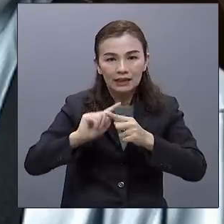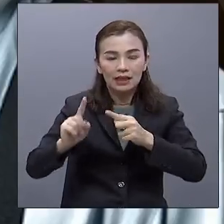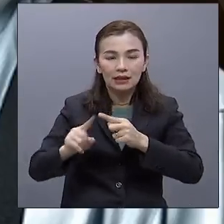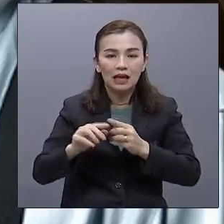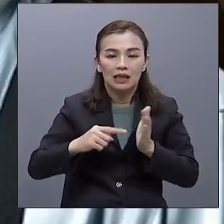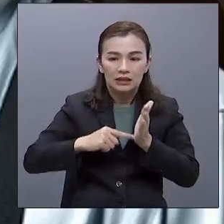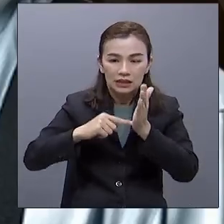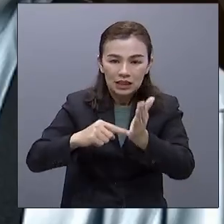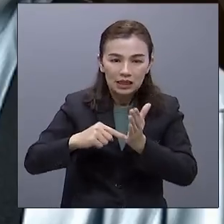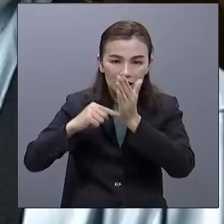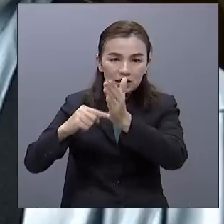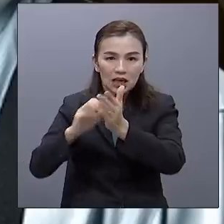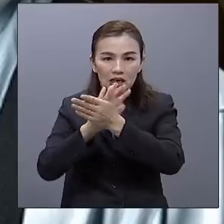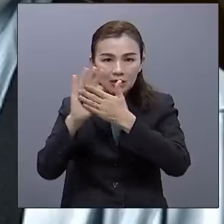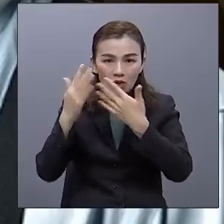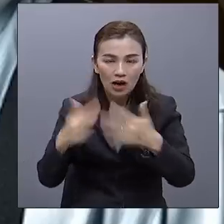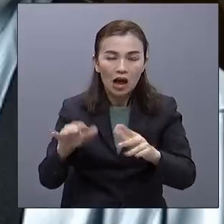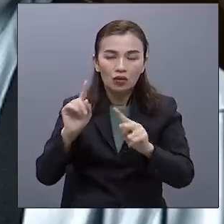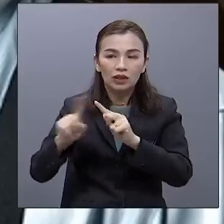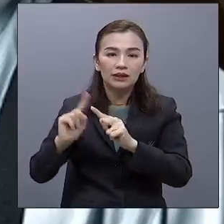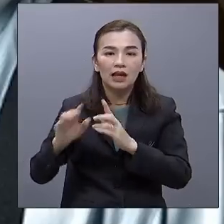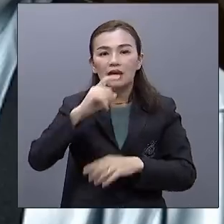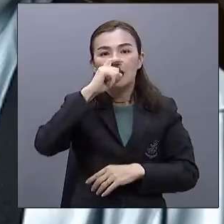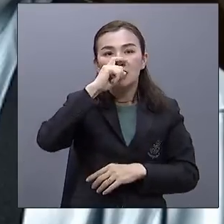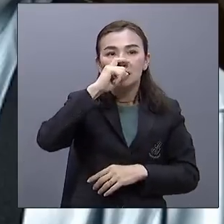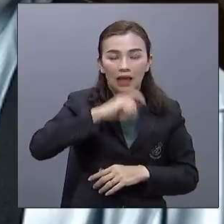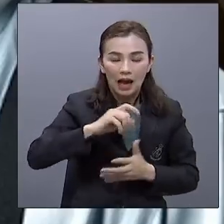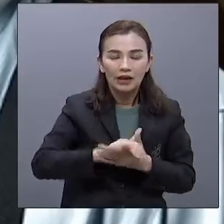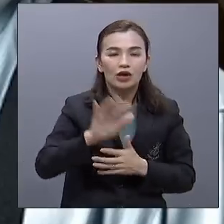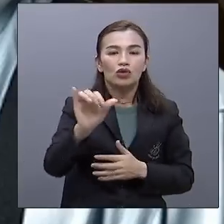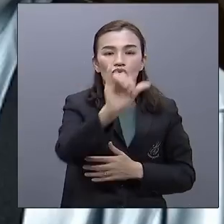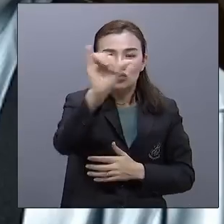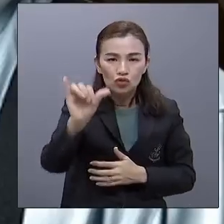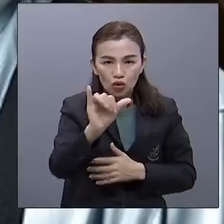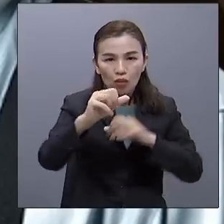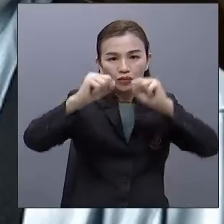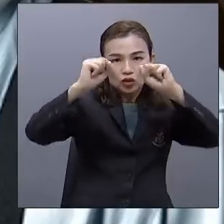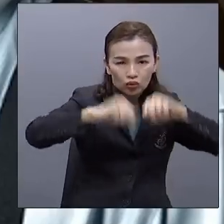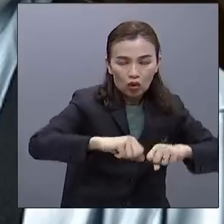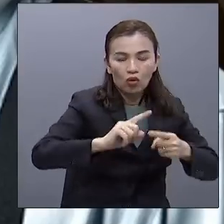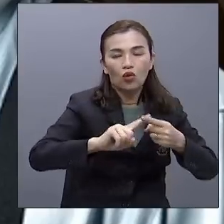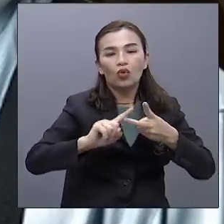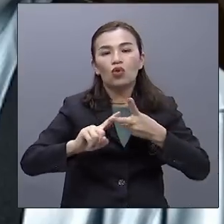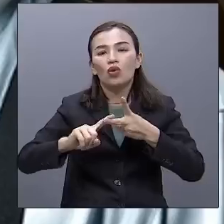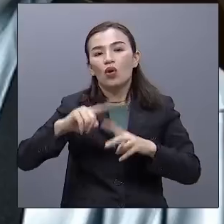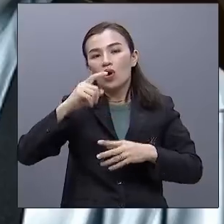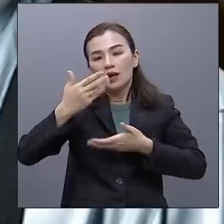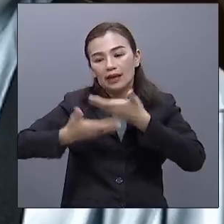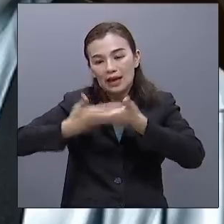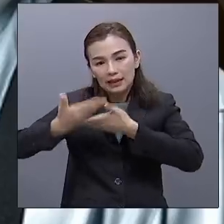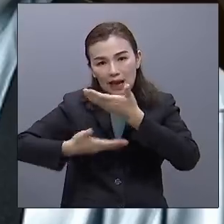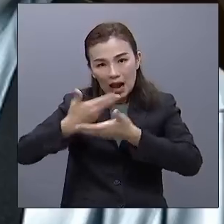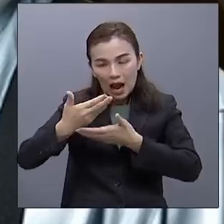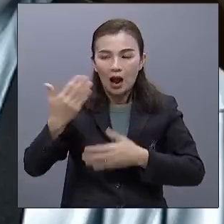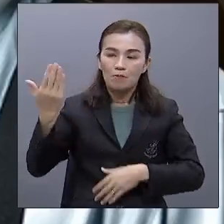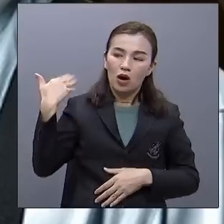อดอย่างเช่นข้อตกลงการค้าระหว่างไทยกับสหภาพยุโรปนะครับการเจรจาของข้อตกลงการค้าเดิมที่มีอยู่แ